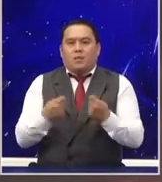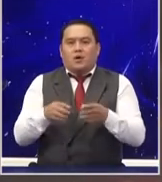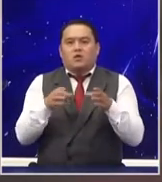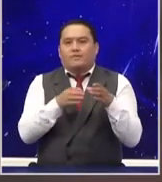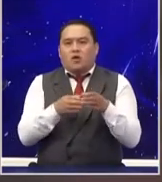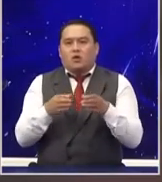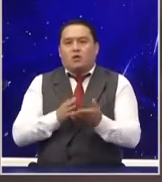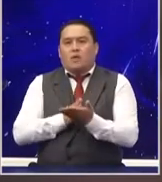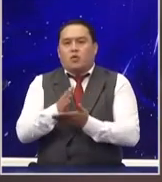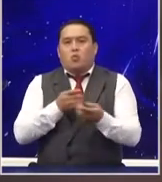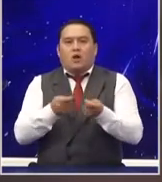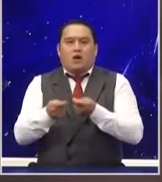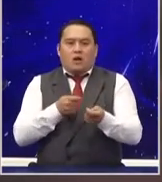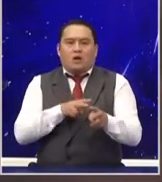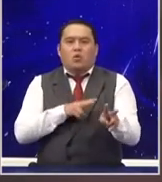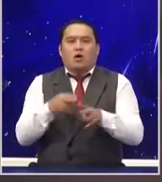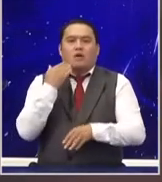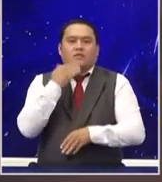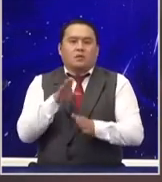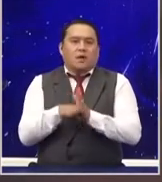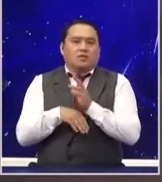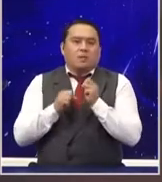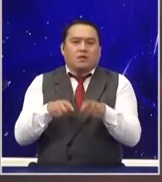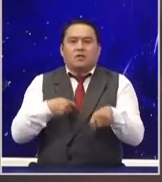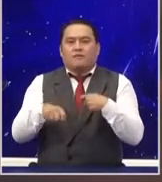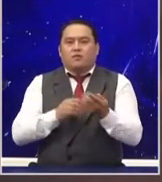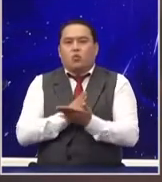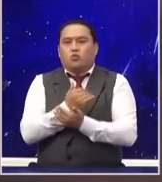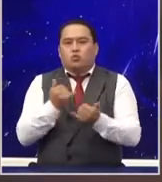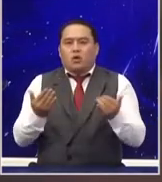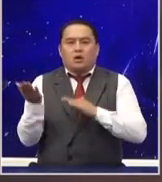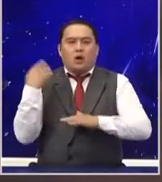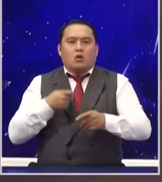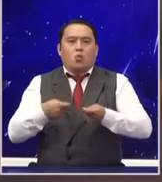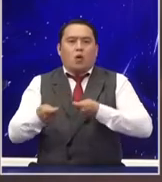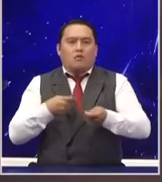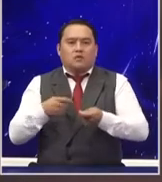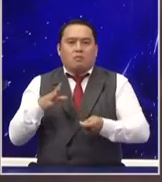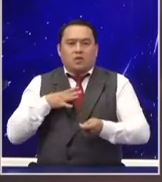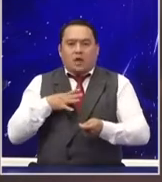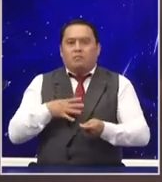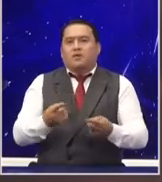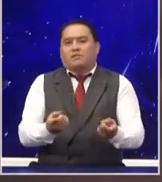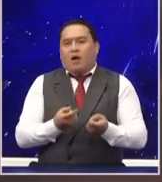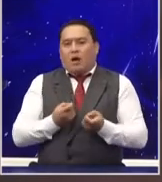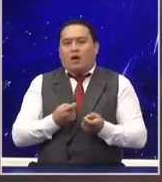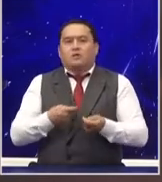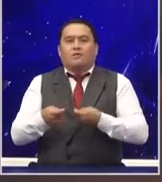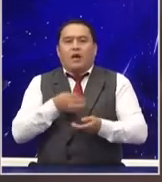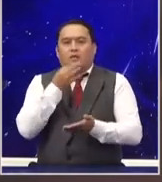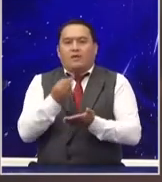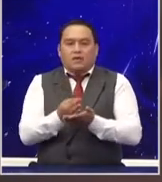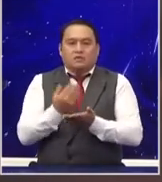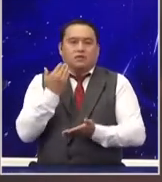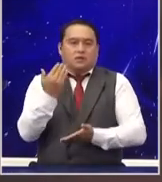режима направлен в управление контроля качества и безопасности товаров и услуг. Ранее руководство клуба неоднократно привлекалось к административной